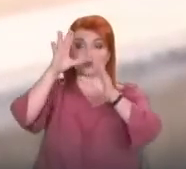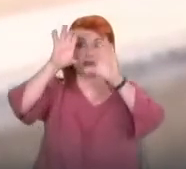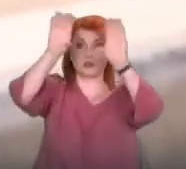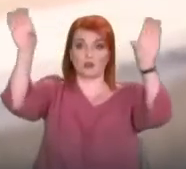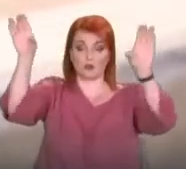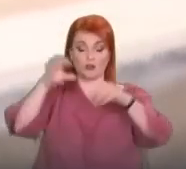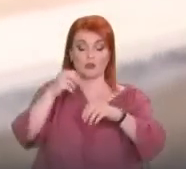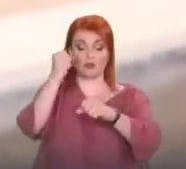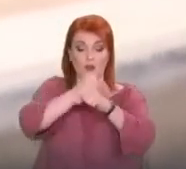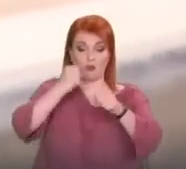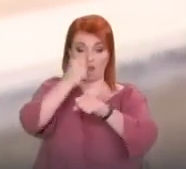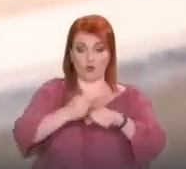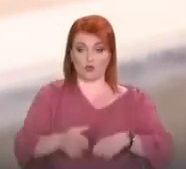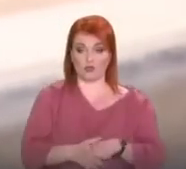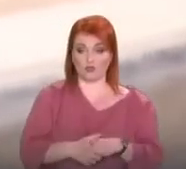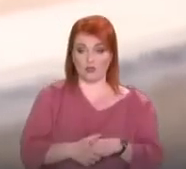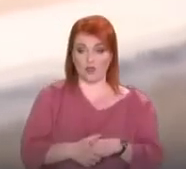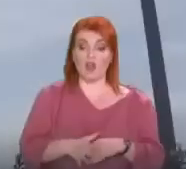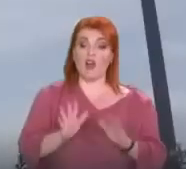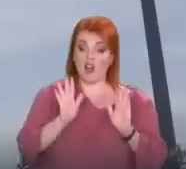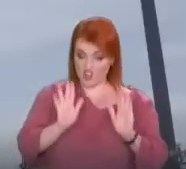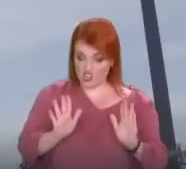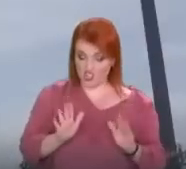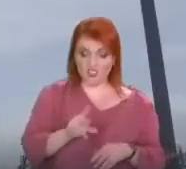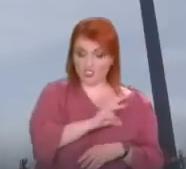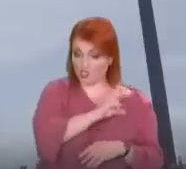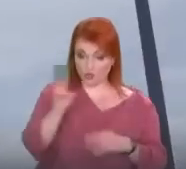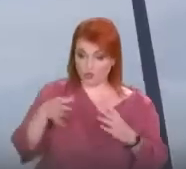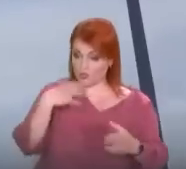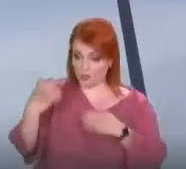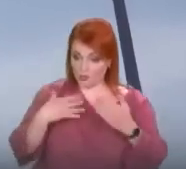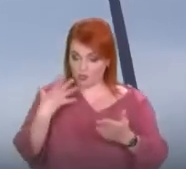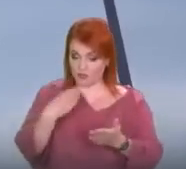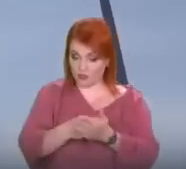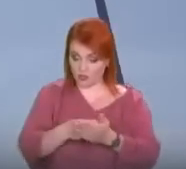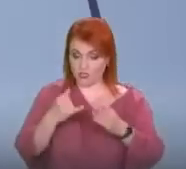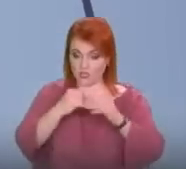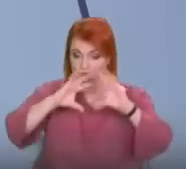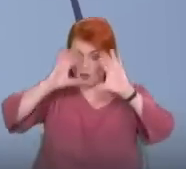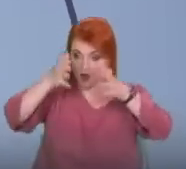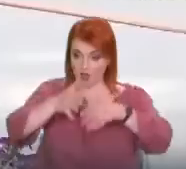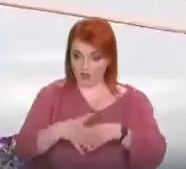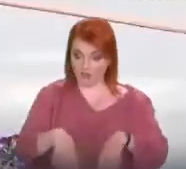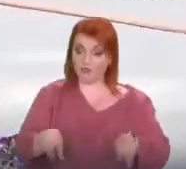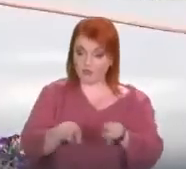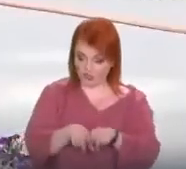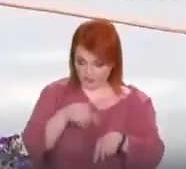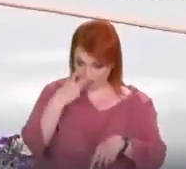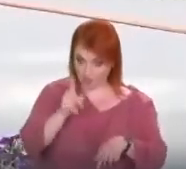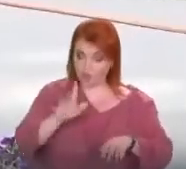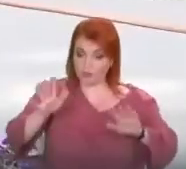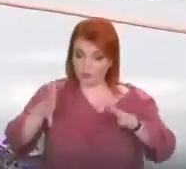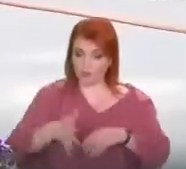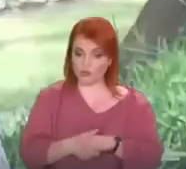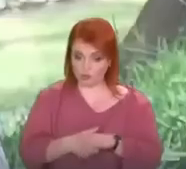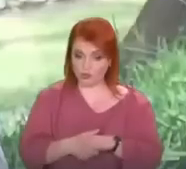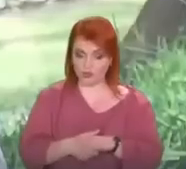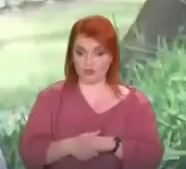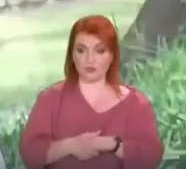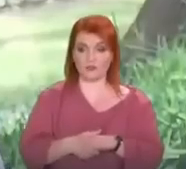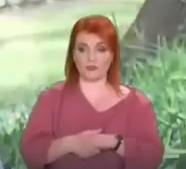așteaptă pentru că nu avem grijă de planeta noastră. Arșiță tropicală și în Maroc, unde termometrul indică peste 40 de